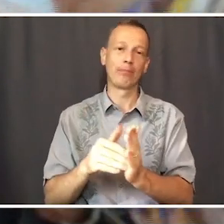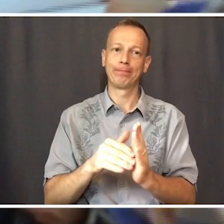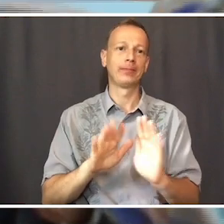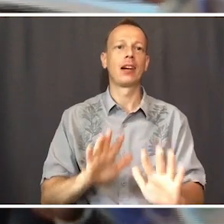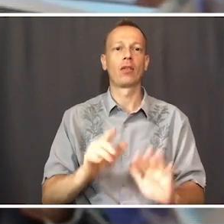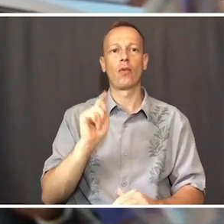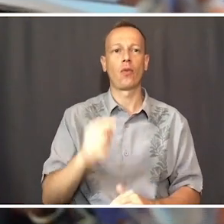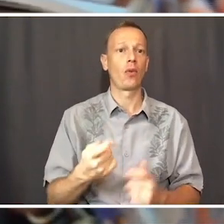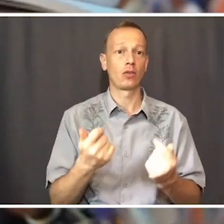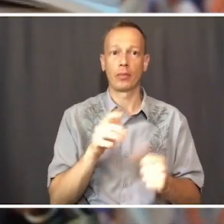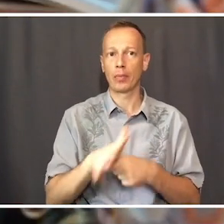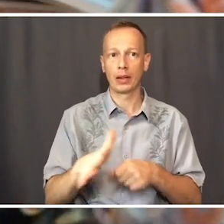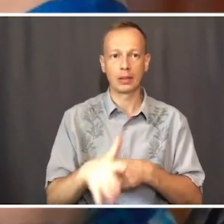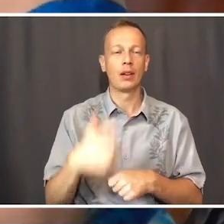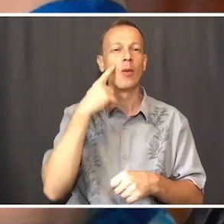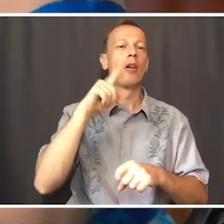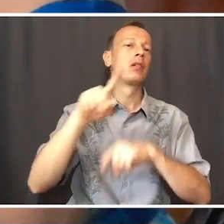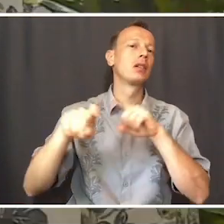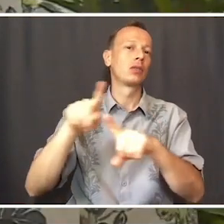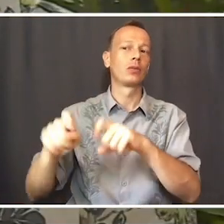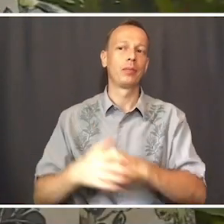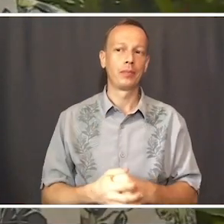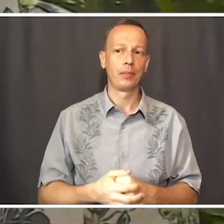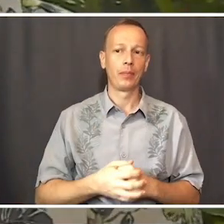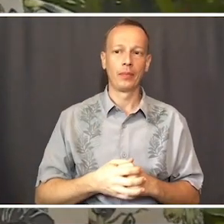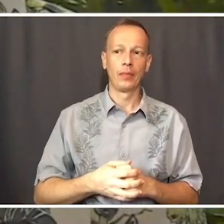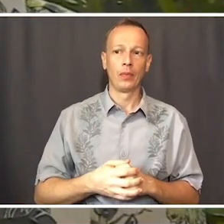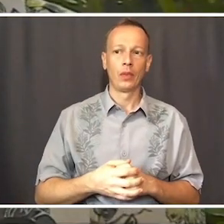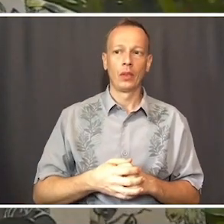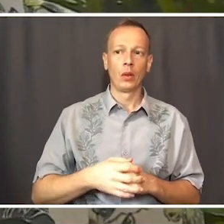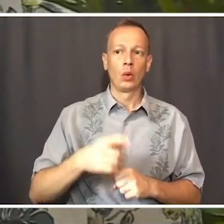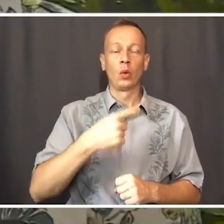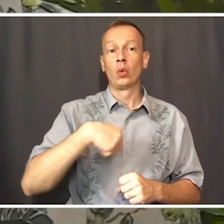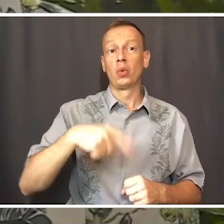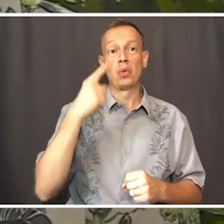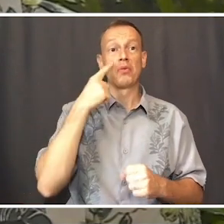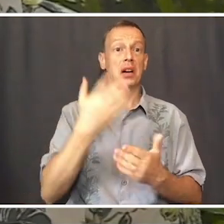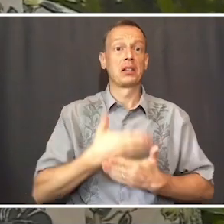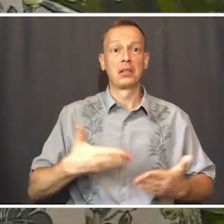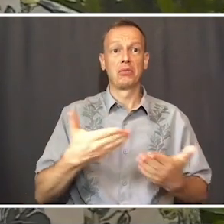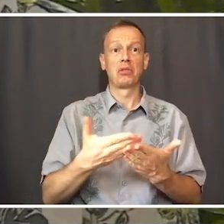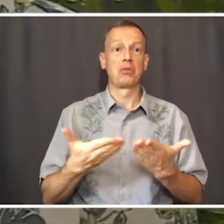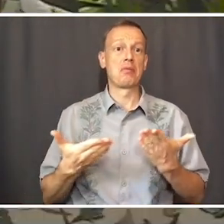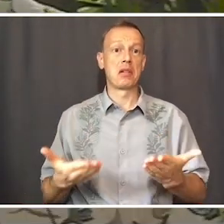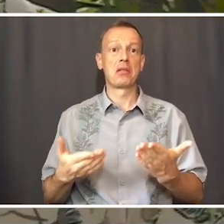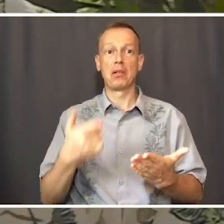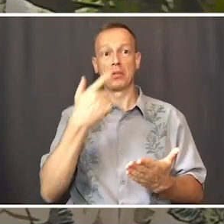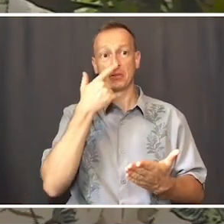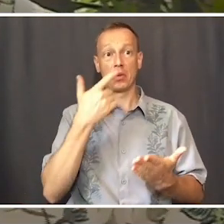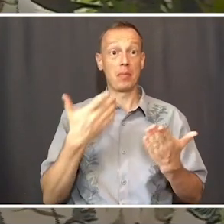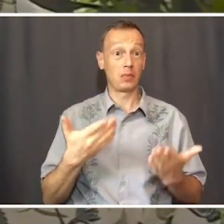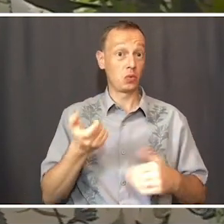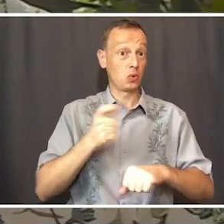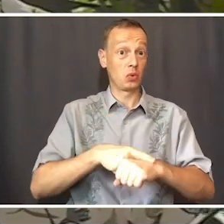de Thierry Stemfleur et Mirko Vanfo. Nous ne prévoyons pas, en l'état actuel des choses, d'ouverture supplémentaire. Air Tahiti a